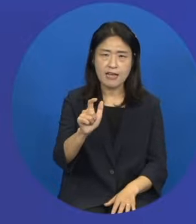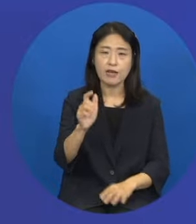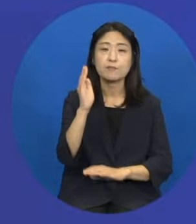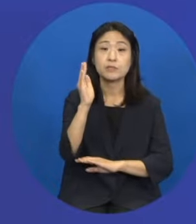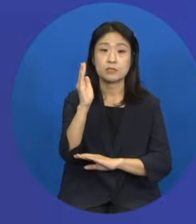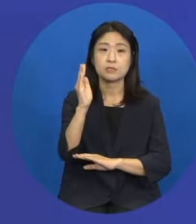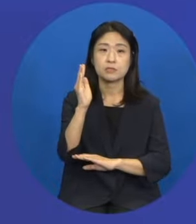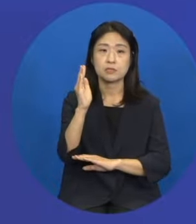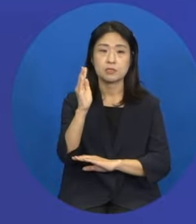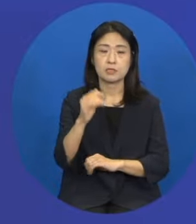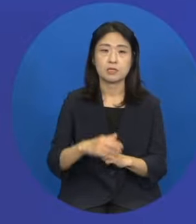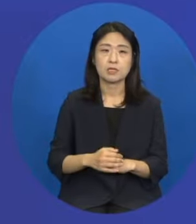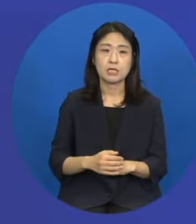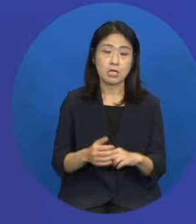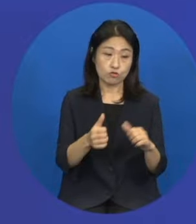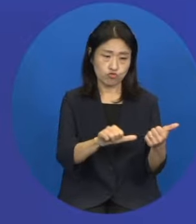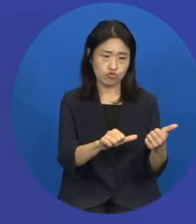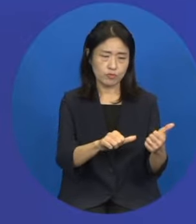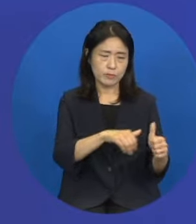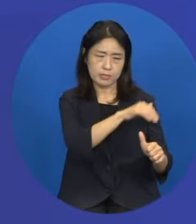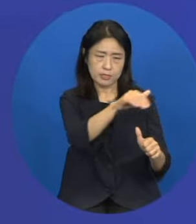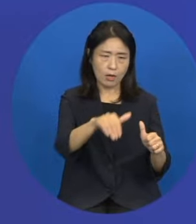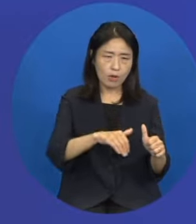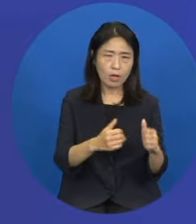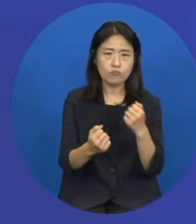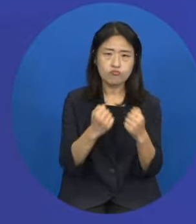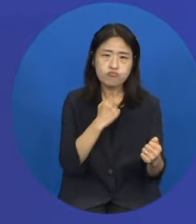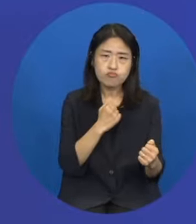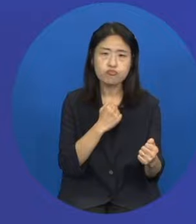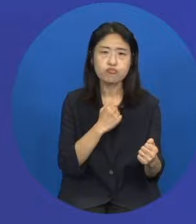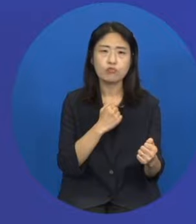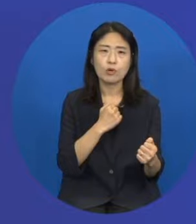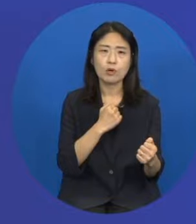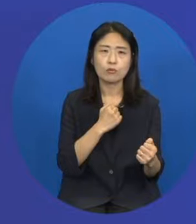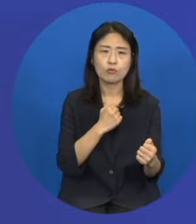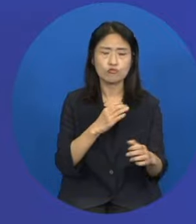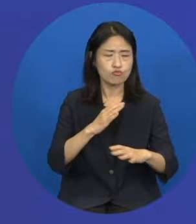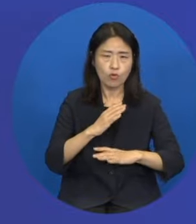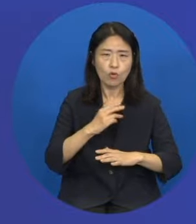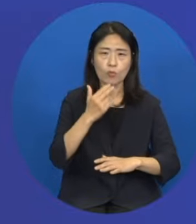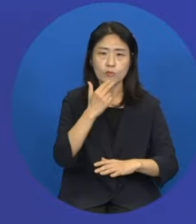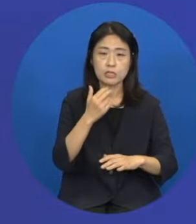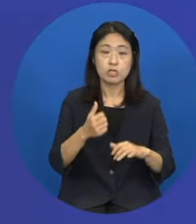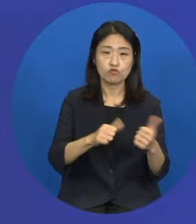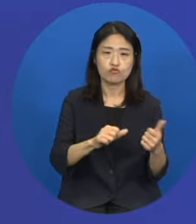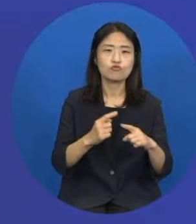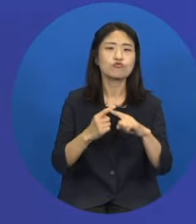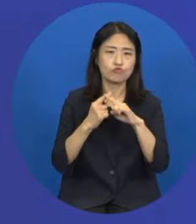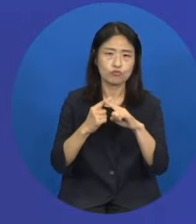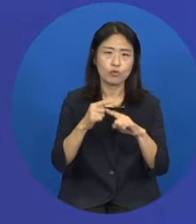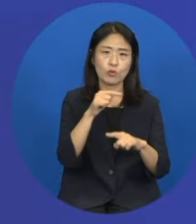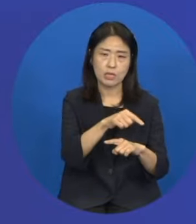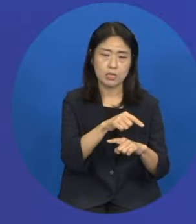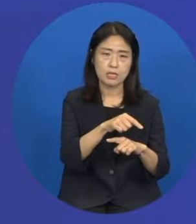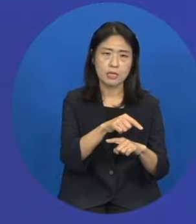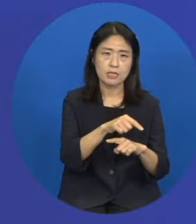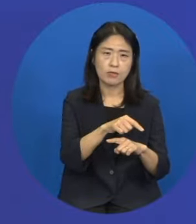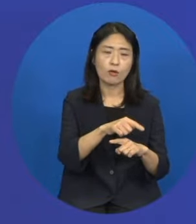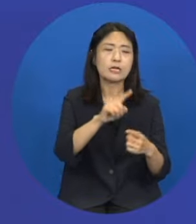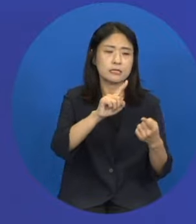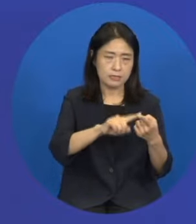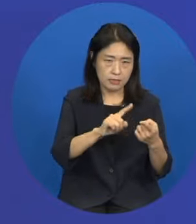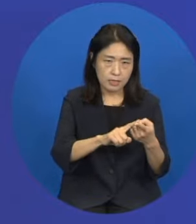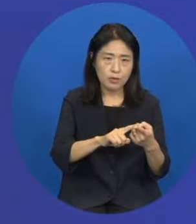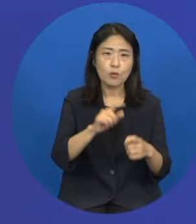속에서도 끝까지 예수님을 부인하지 않고 죽을 수 있겠는가? 그 죽음 자체는 엄청난 강력한 메시지가